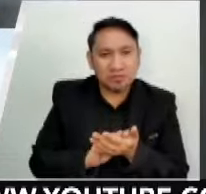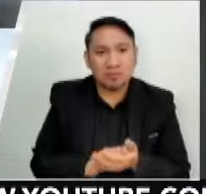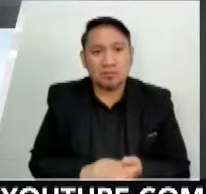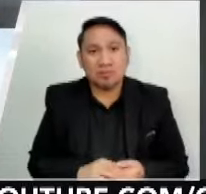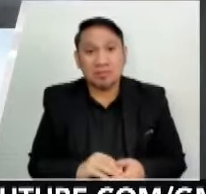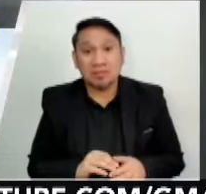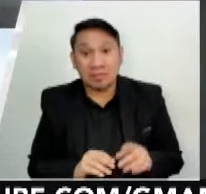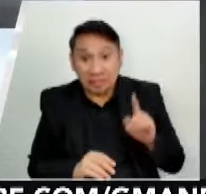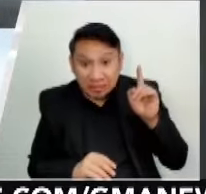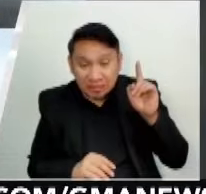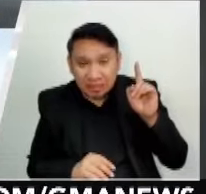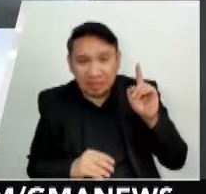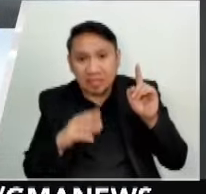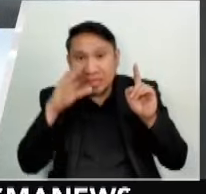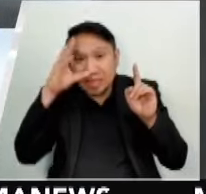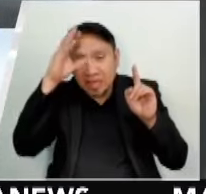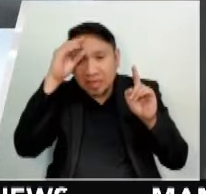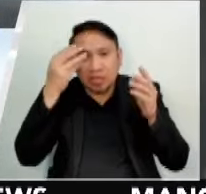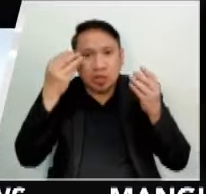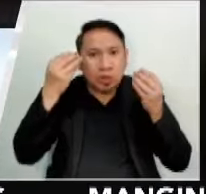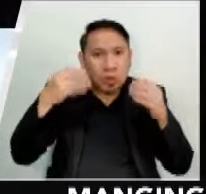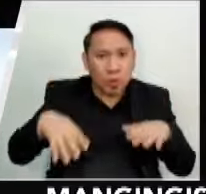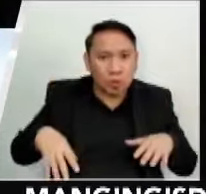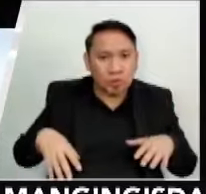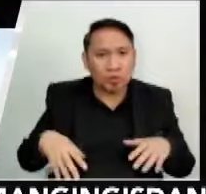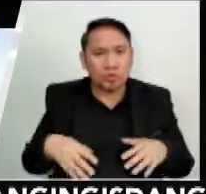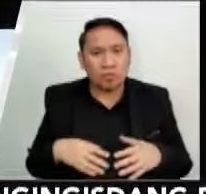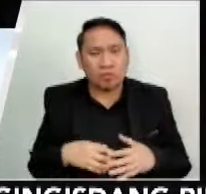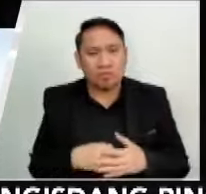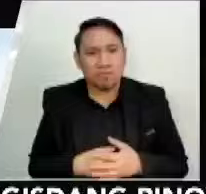nawawala at posible umanong natabunan ng pagguho.